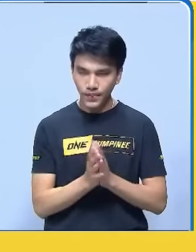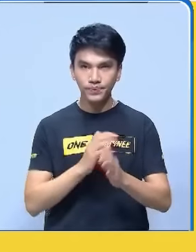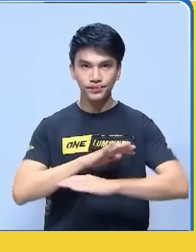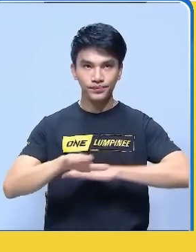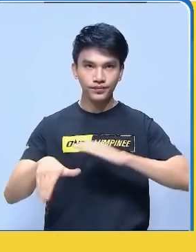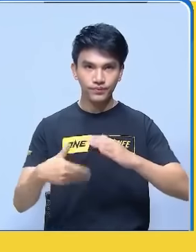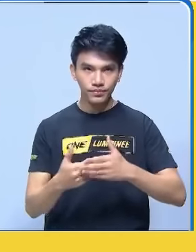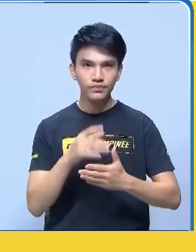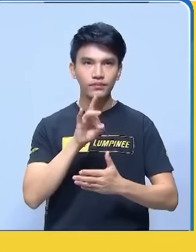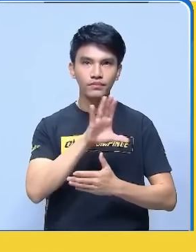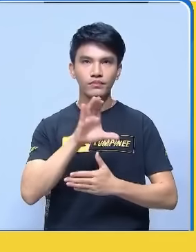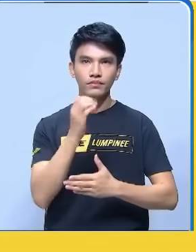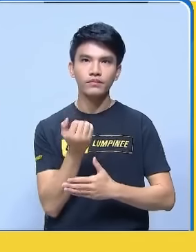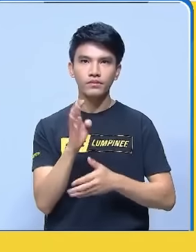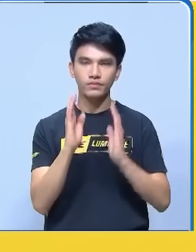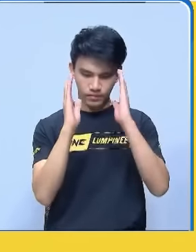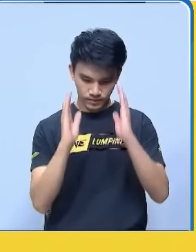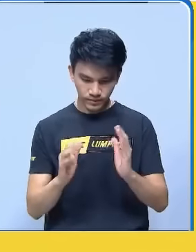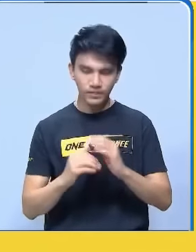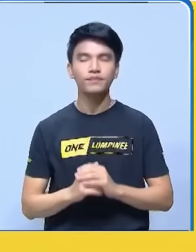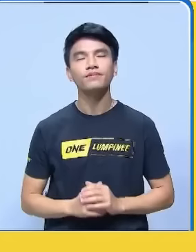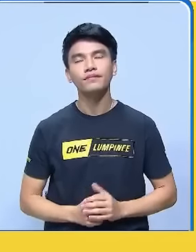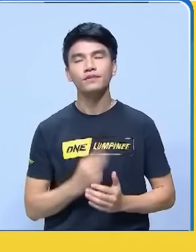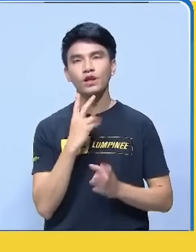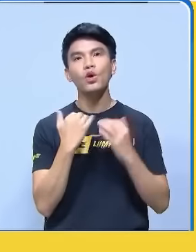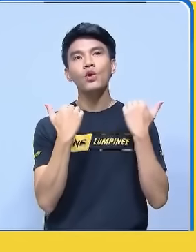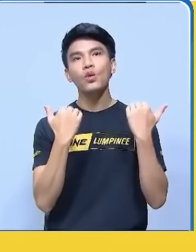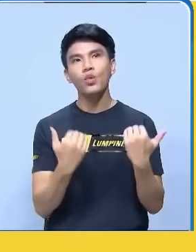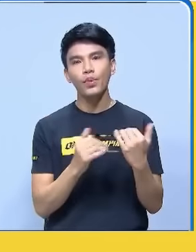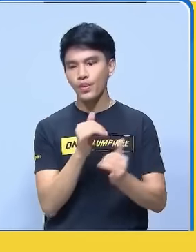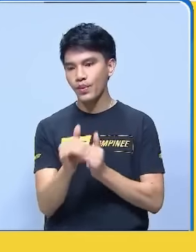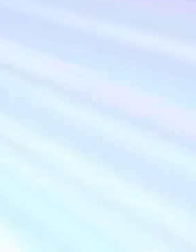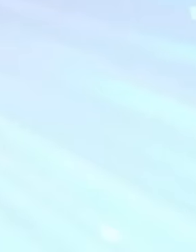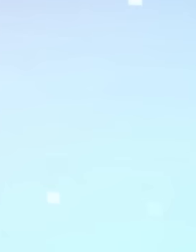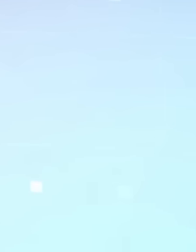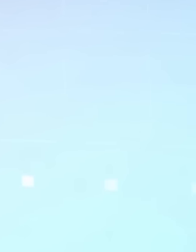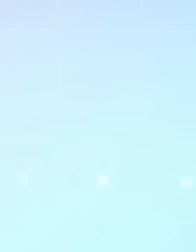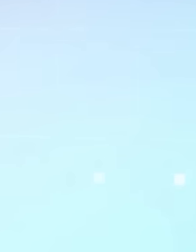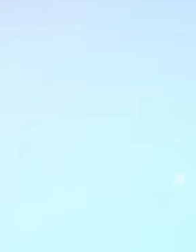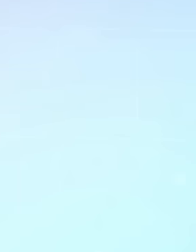องอยู่ที่814คนแล้วนะคะมาดูกันว่าวันนี้จะไปกันอีกเท่าไหร่ค่ะ